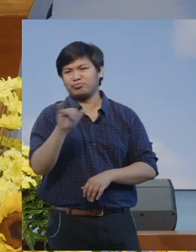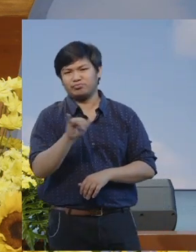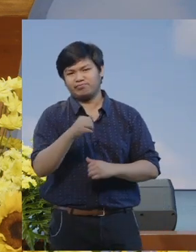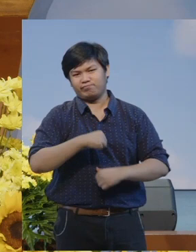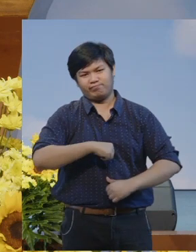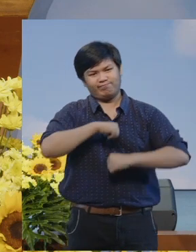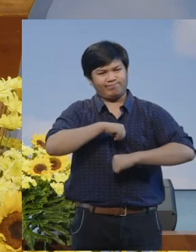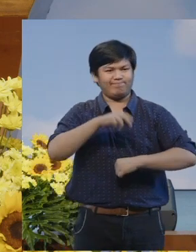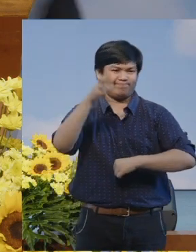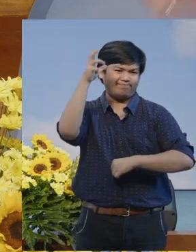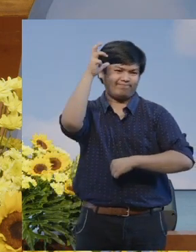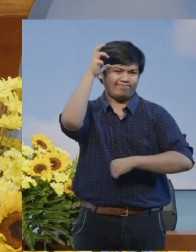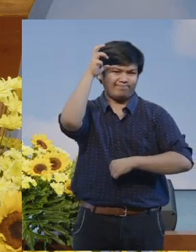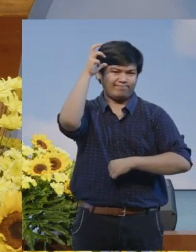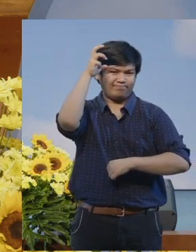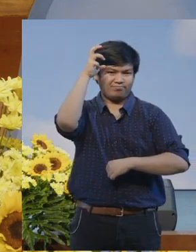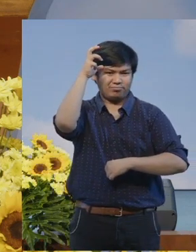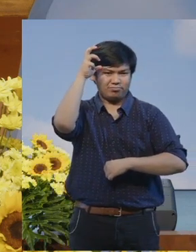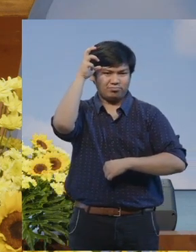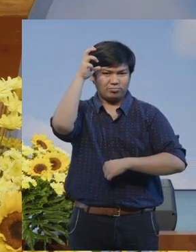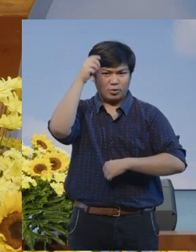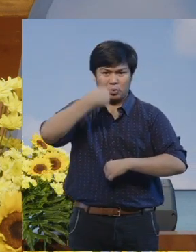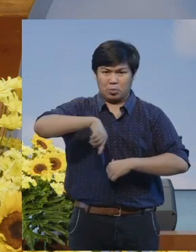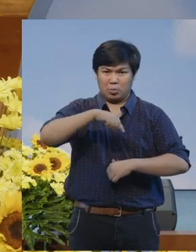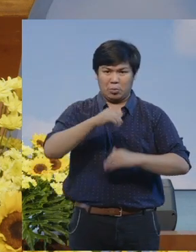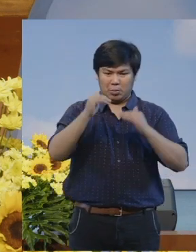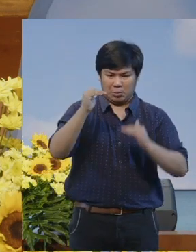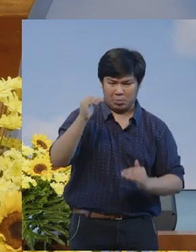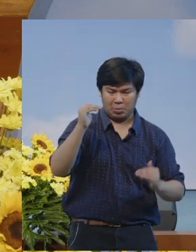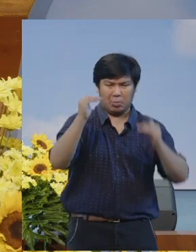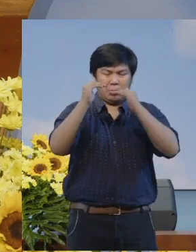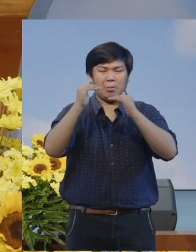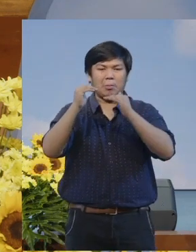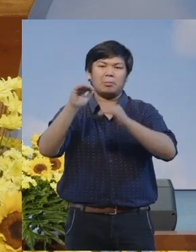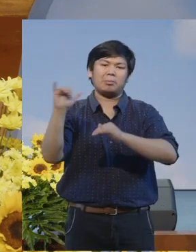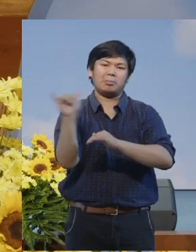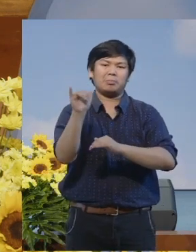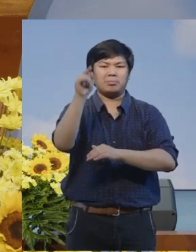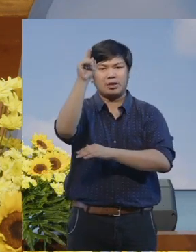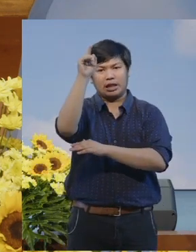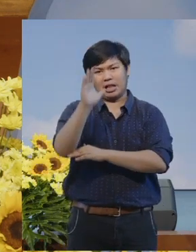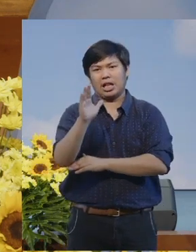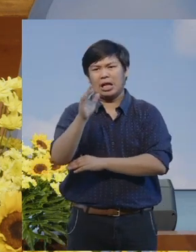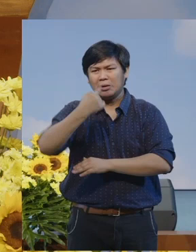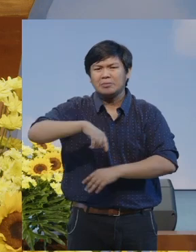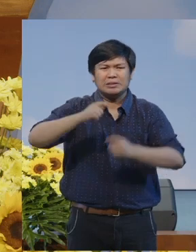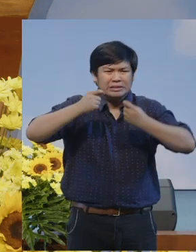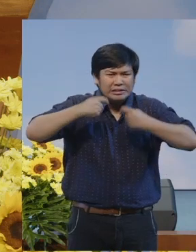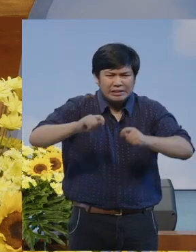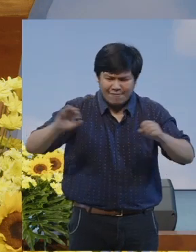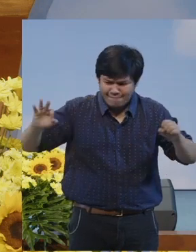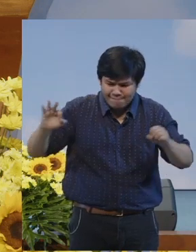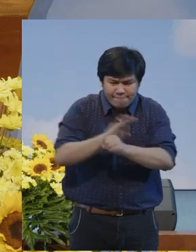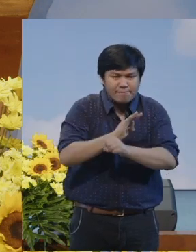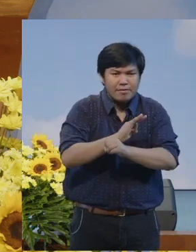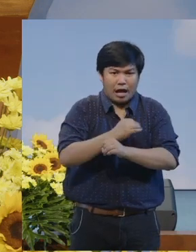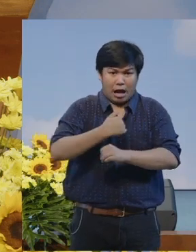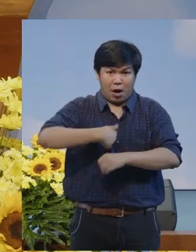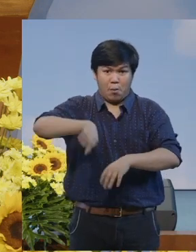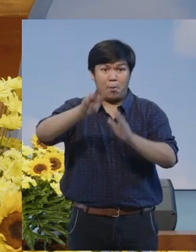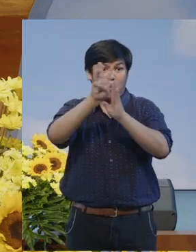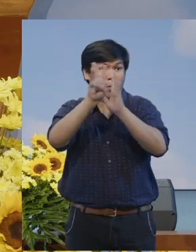Satanas. Itinataas natin ang sarili natin na kapantay ng Diyos. Ipinipilit natin ang ating